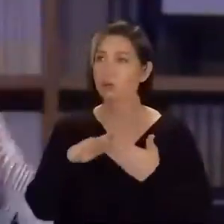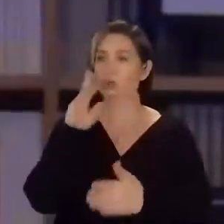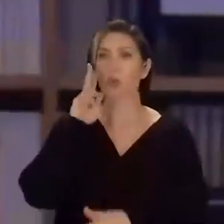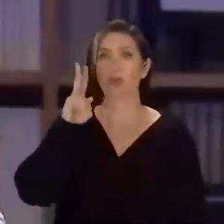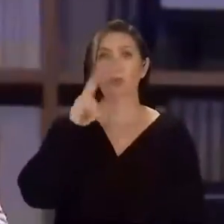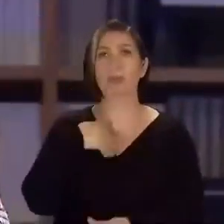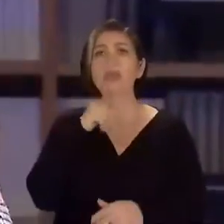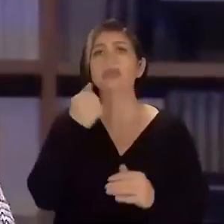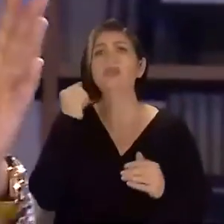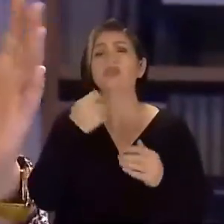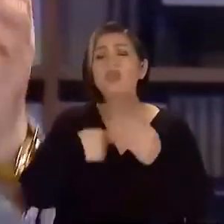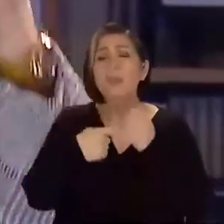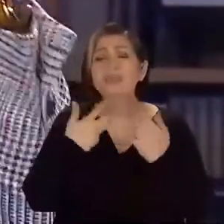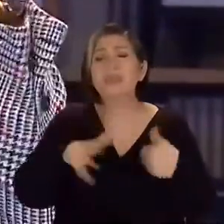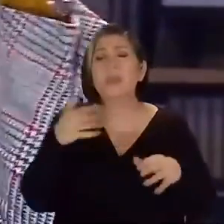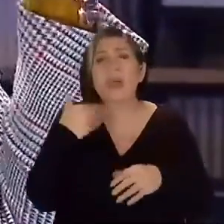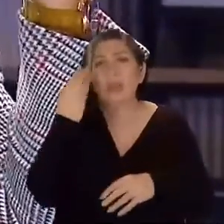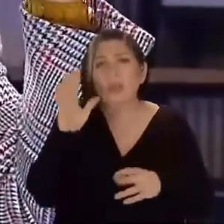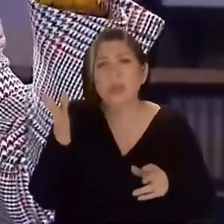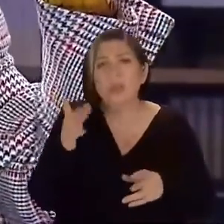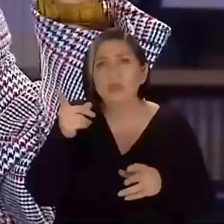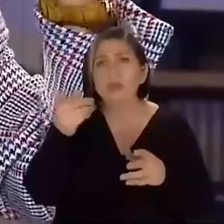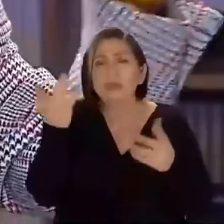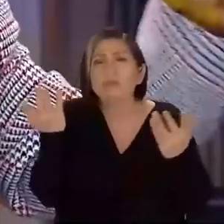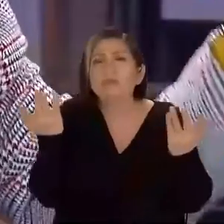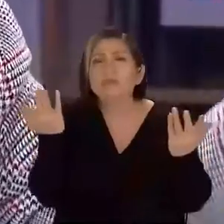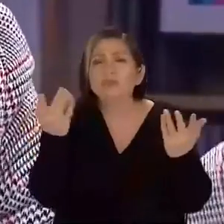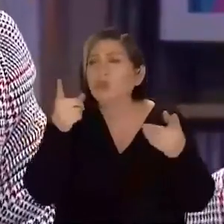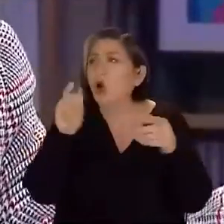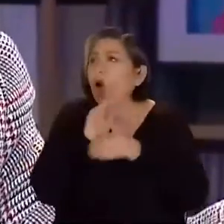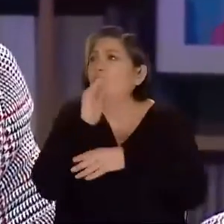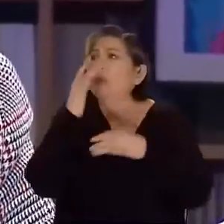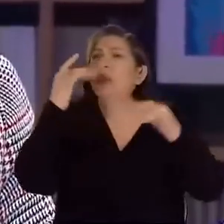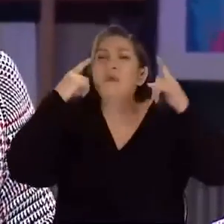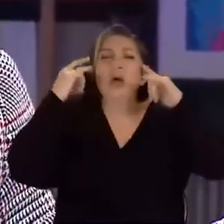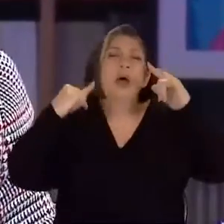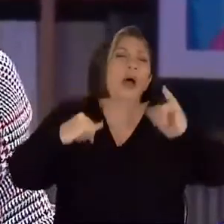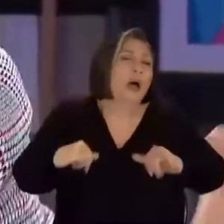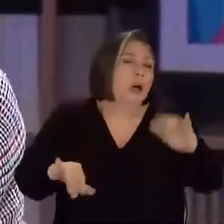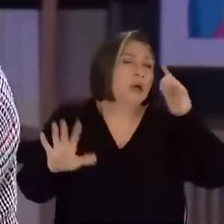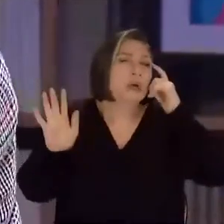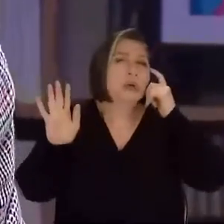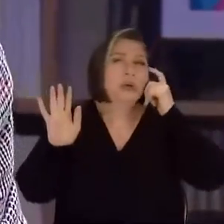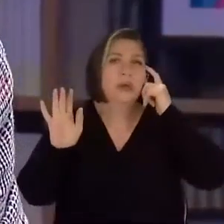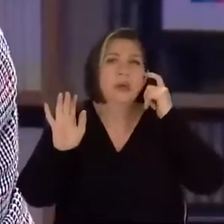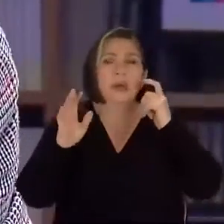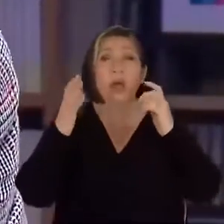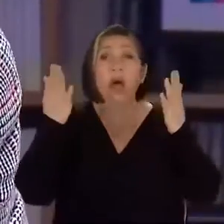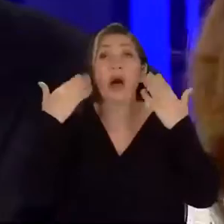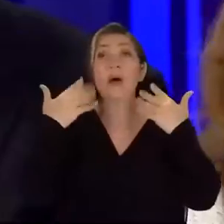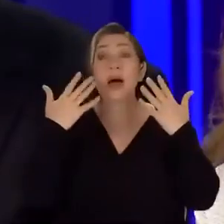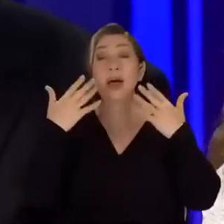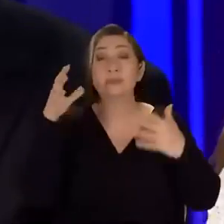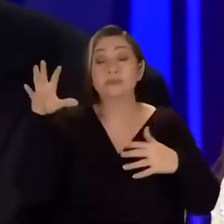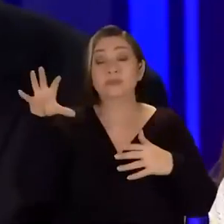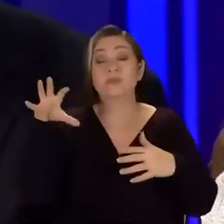gördüm öyle. Ben hiç oynayamam. Anlamıyorum da. Fakat bunlar da böyle bir orada hayat buluyor. Oksijeni çok basıyorlar. O yüzden.